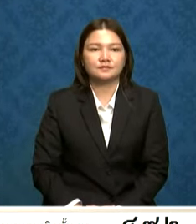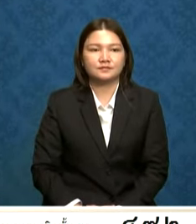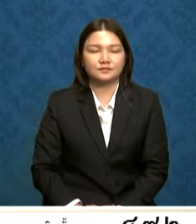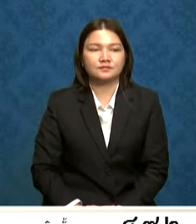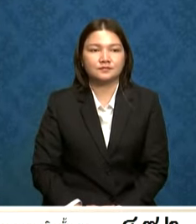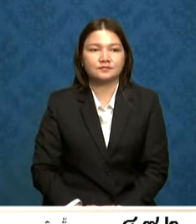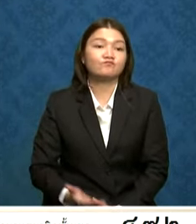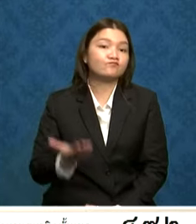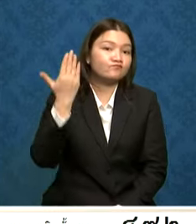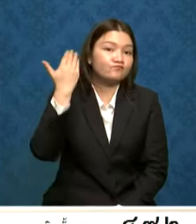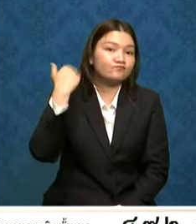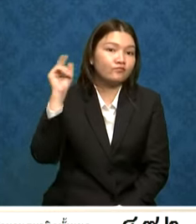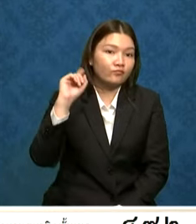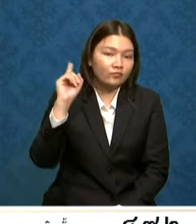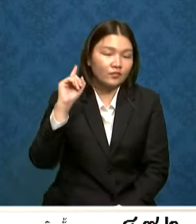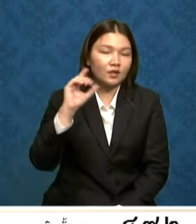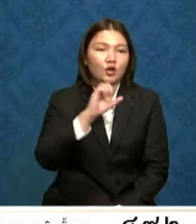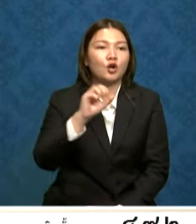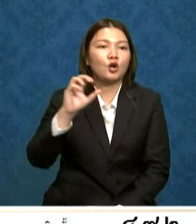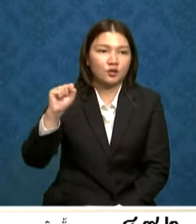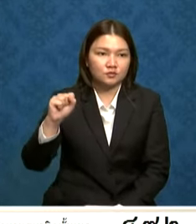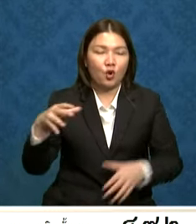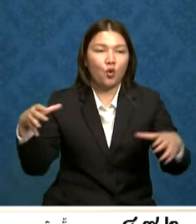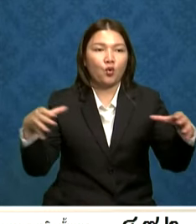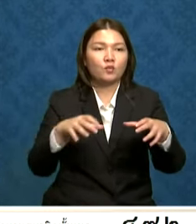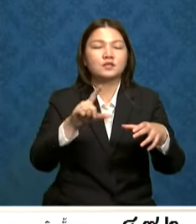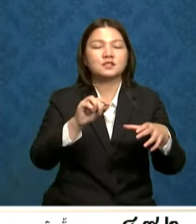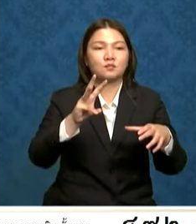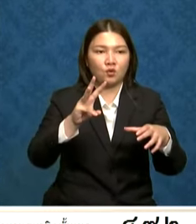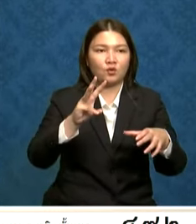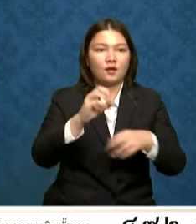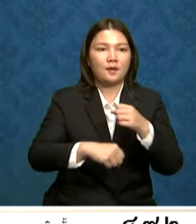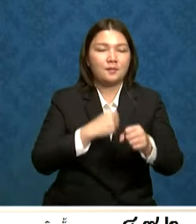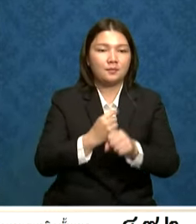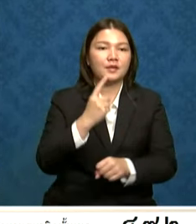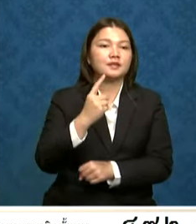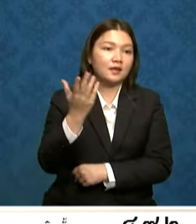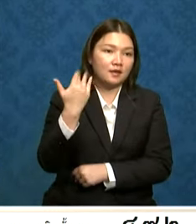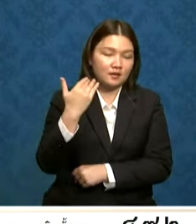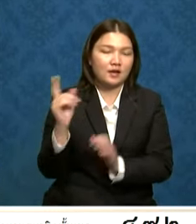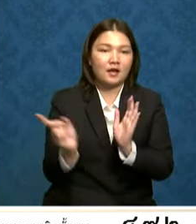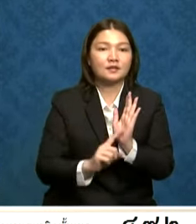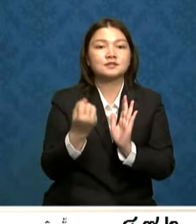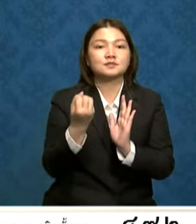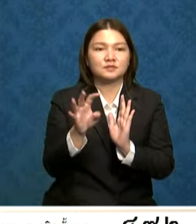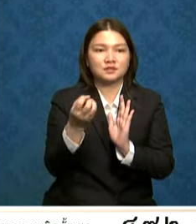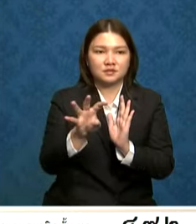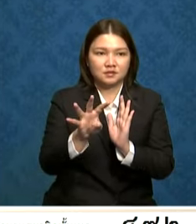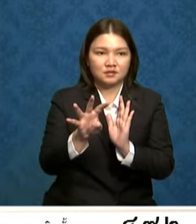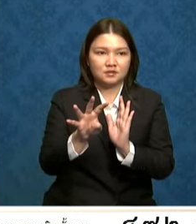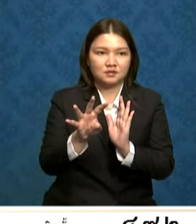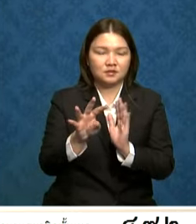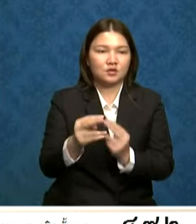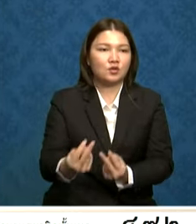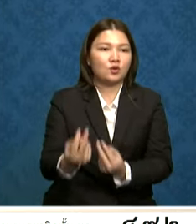ประชุมสภาผู้แทนราษฎรชุดที่26ปีที่ 1ครั้งที่14สมัย